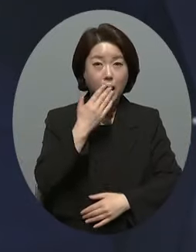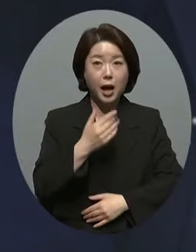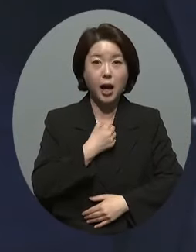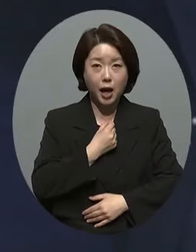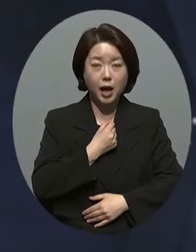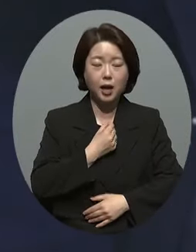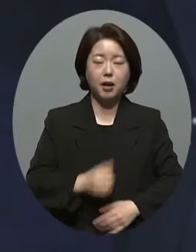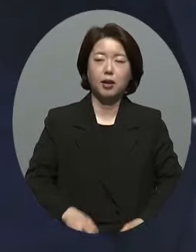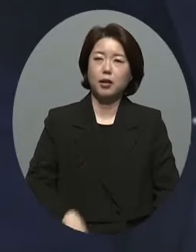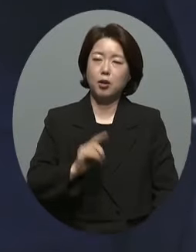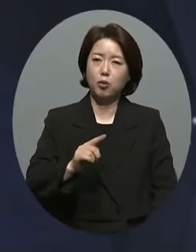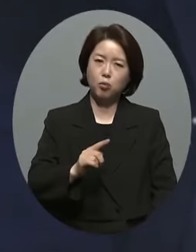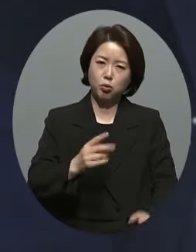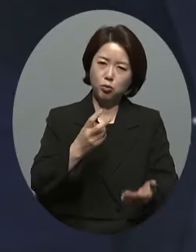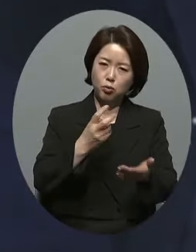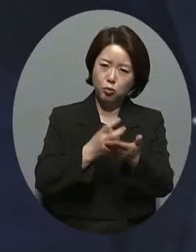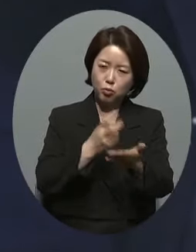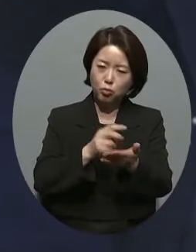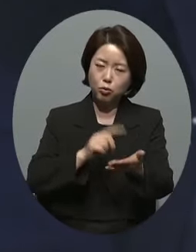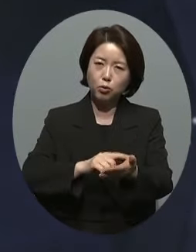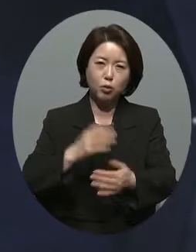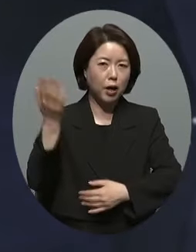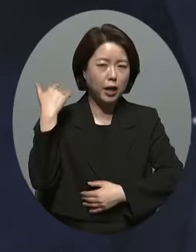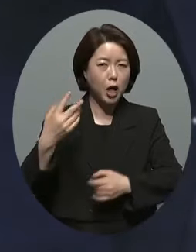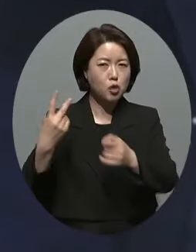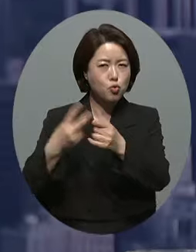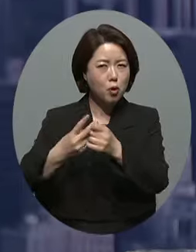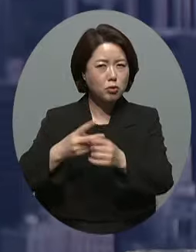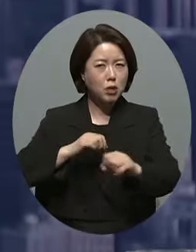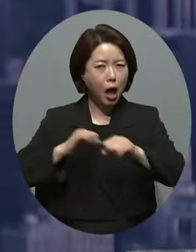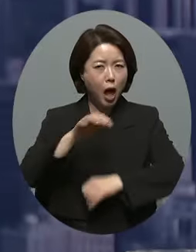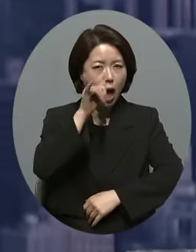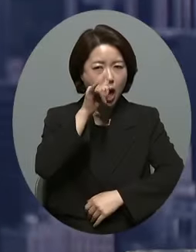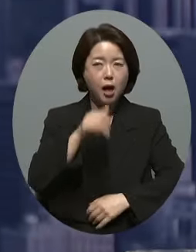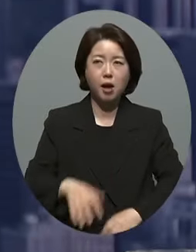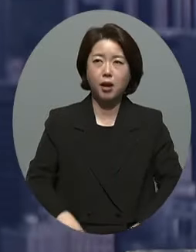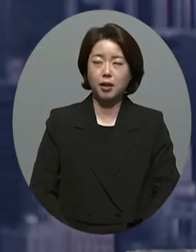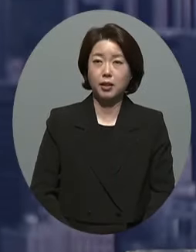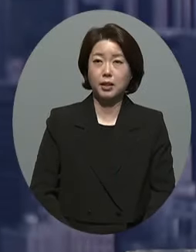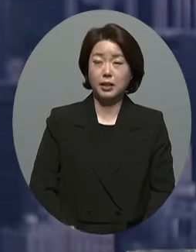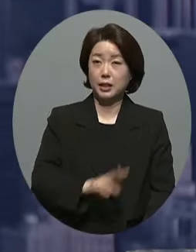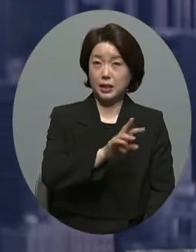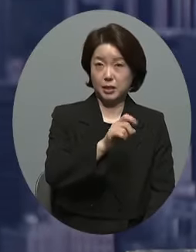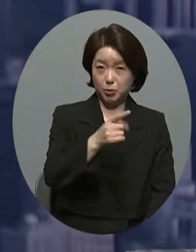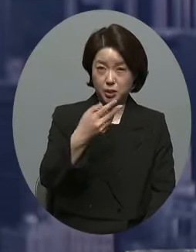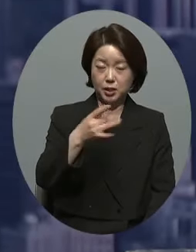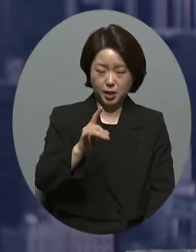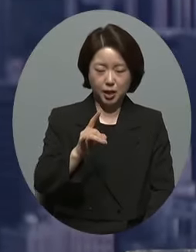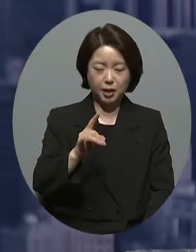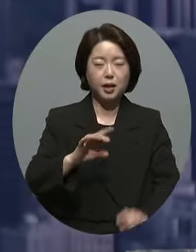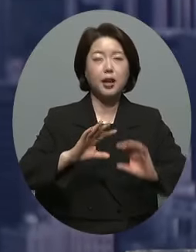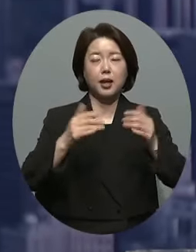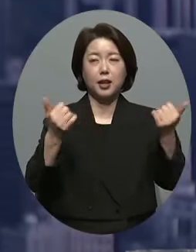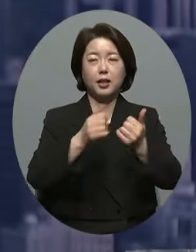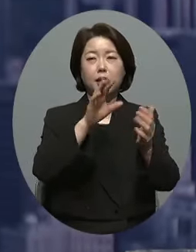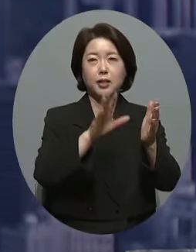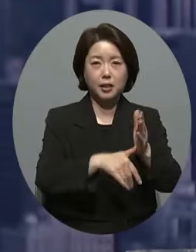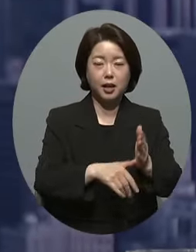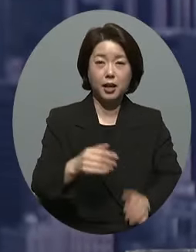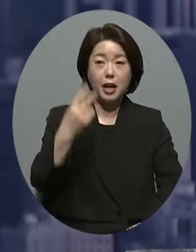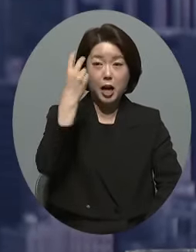대해서 어 글쎄 얘기를 들어봐야 될 것 같아요 그러니까 이제 민주당이 21대 때 금수 함박을 추진을 하지 않았습니까 그러니까 6대 어떤 범죄에